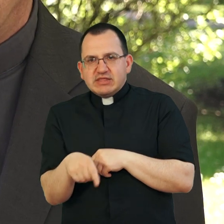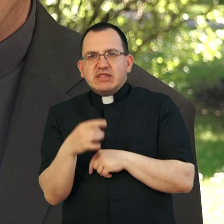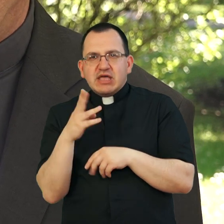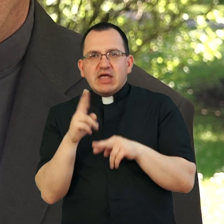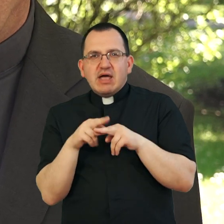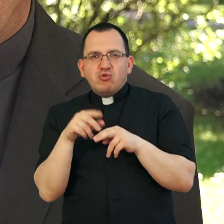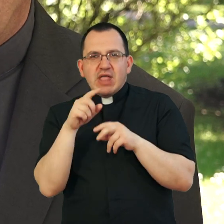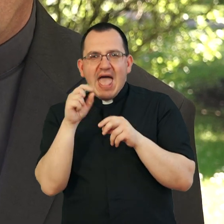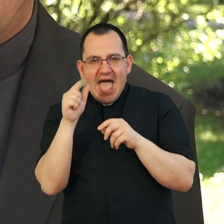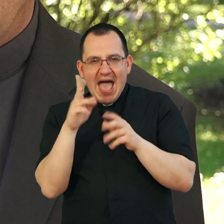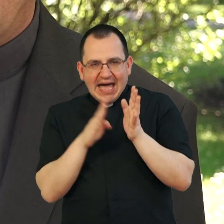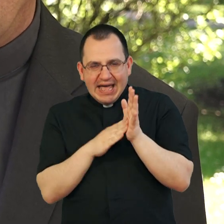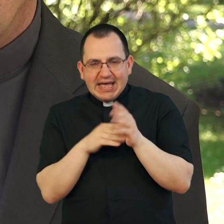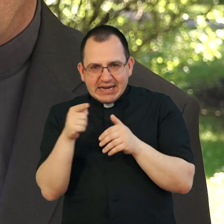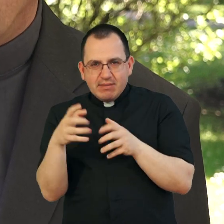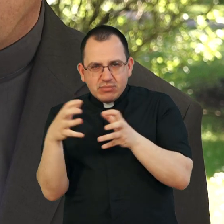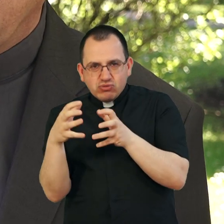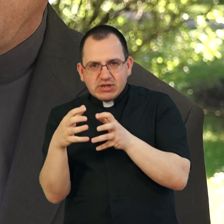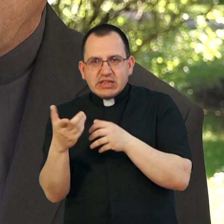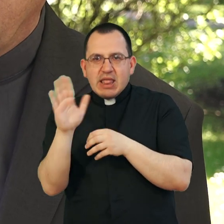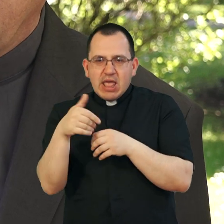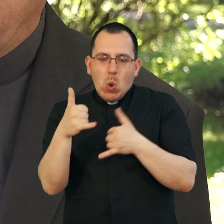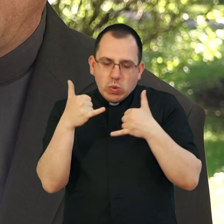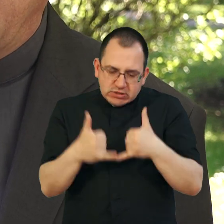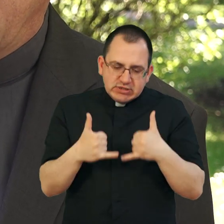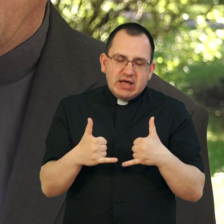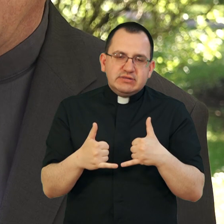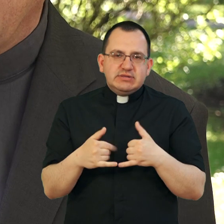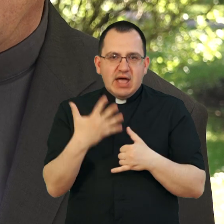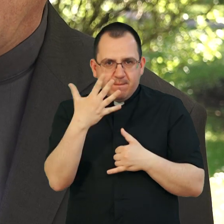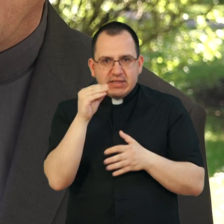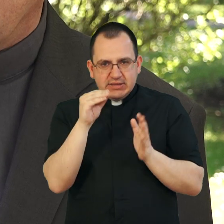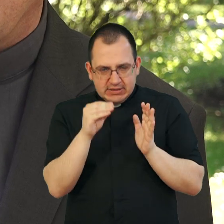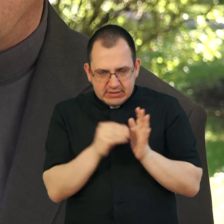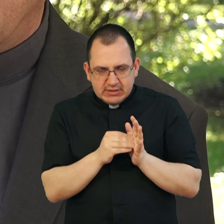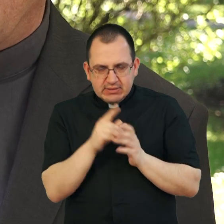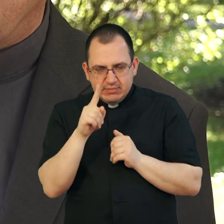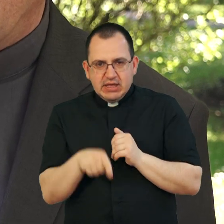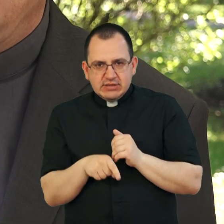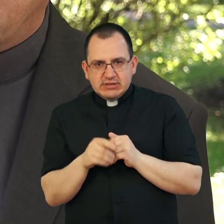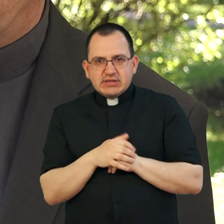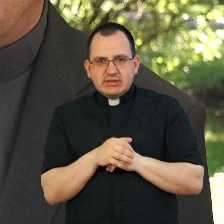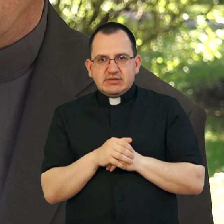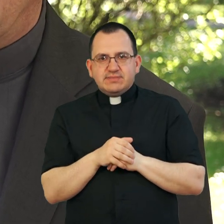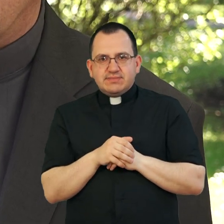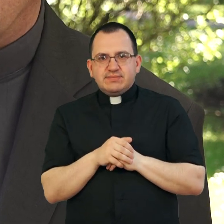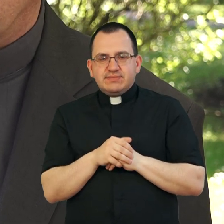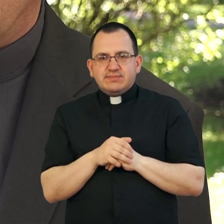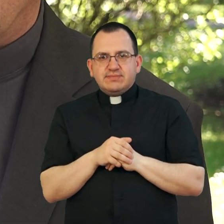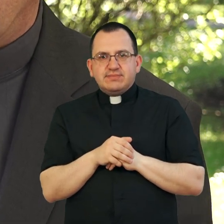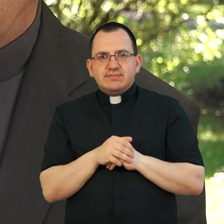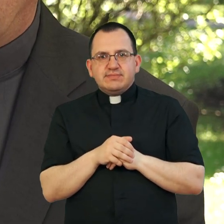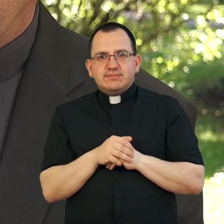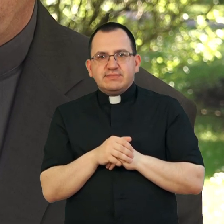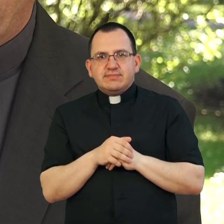svim drugim biskupijama u svijetu, tako da ćemo to objediniti i nacionalni susret i naš biskupijski obiteljski